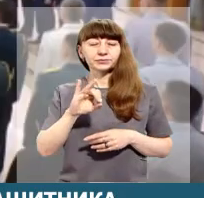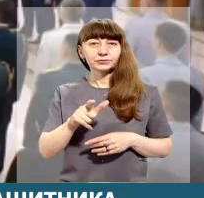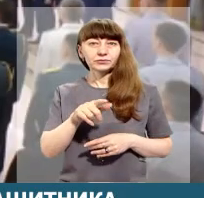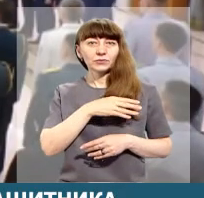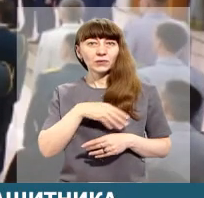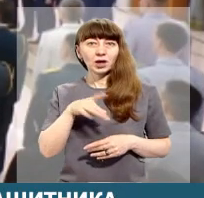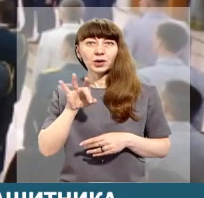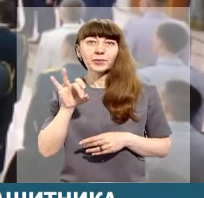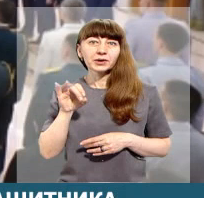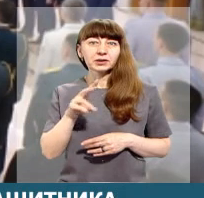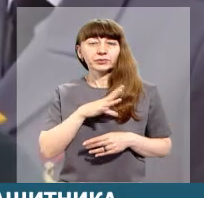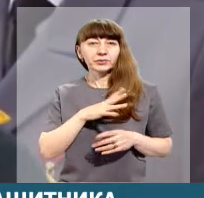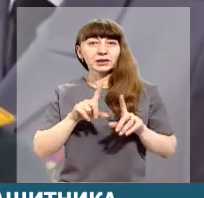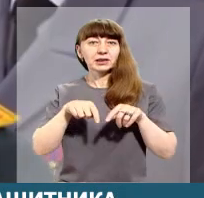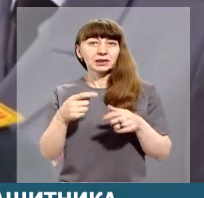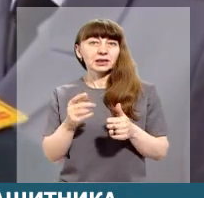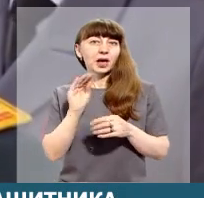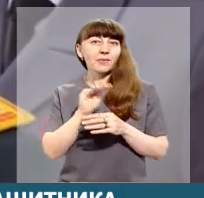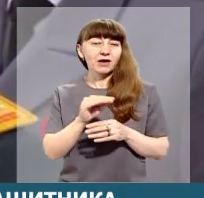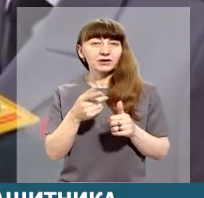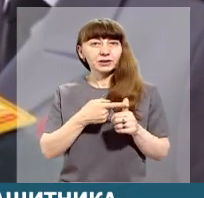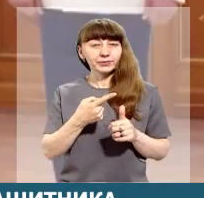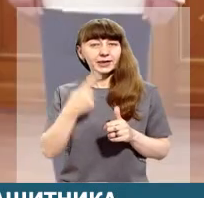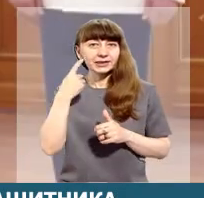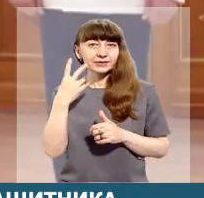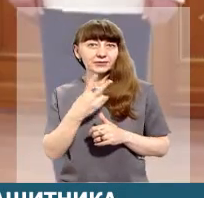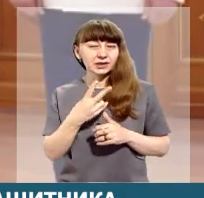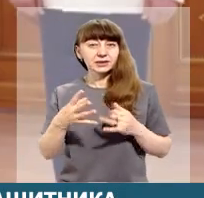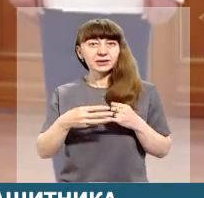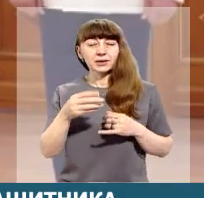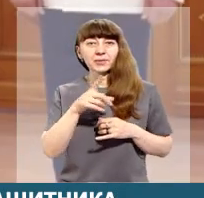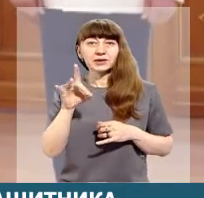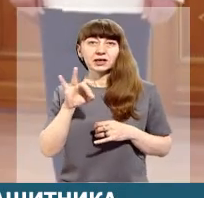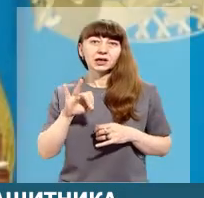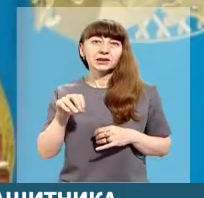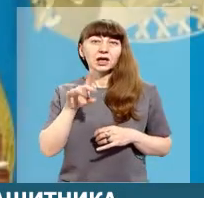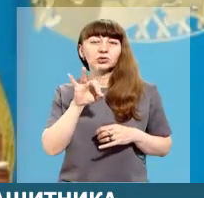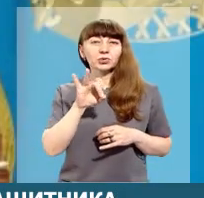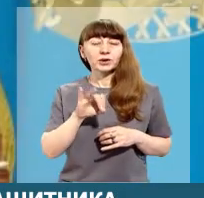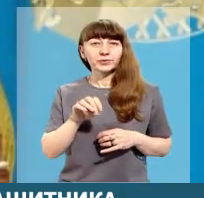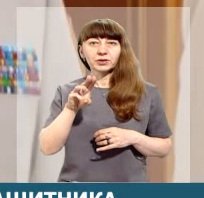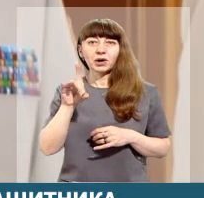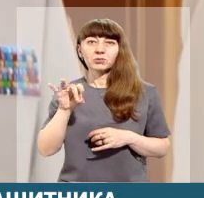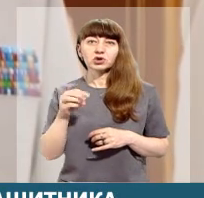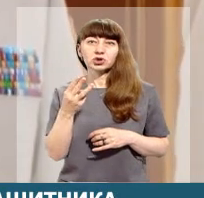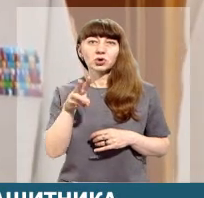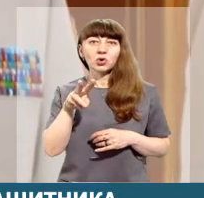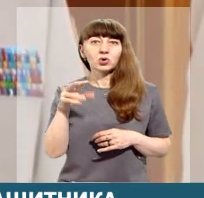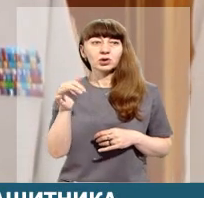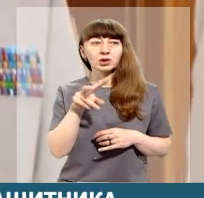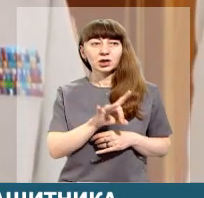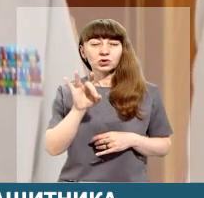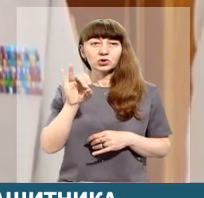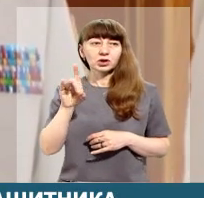ордена Айбен были присвоены имена наших легендарных соотечественников Сагадата Нурмагомбетова, Бауржана Момышоло,